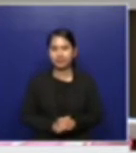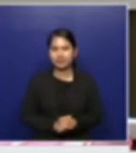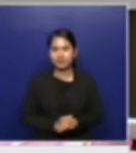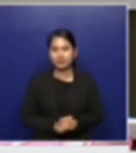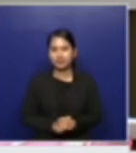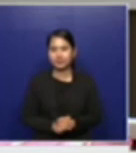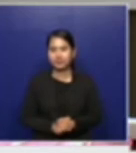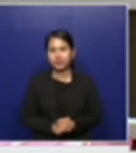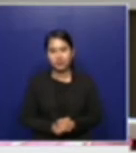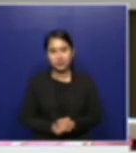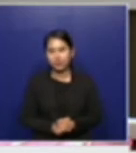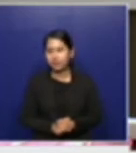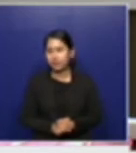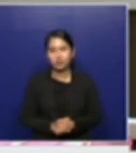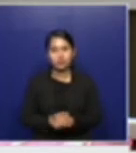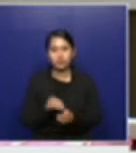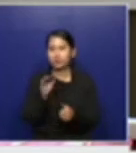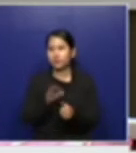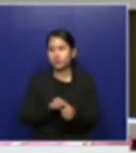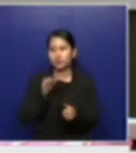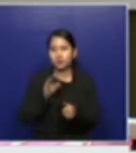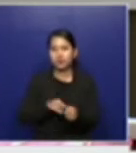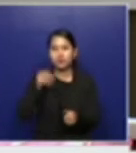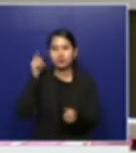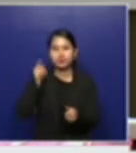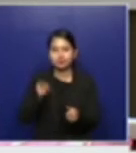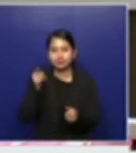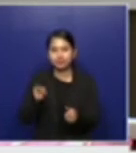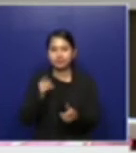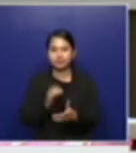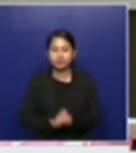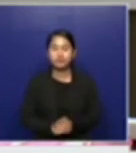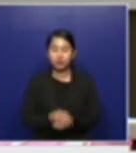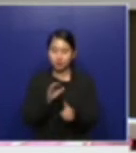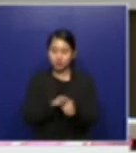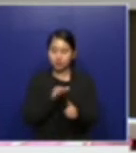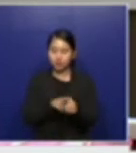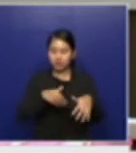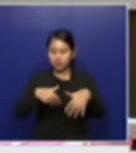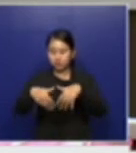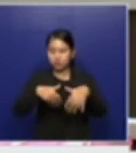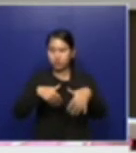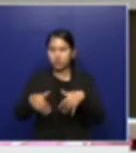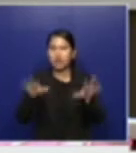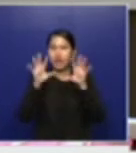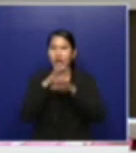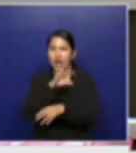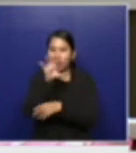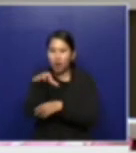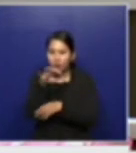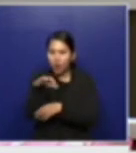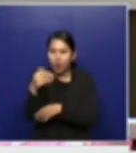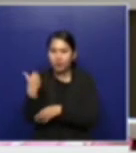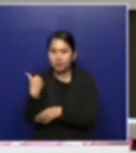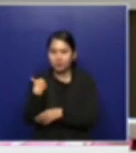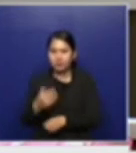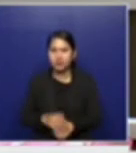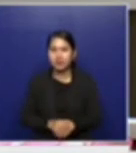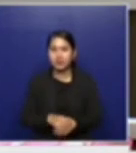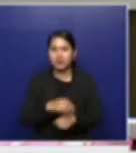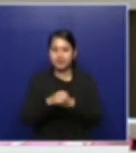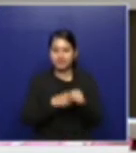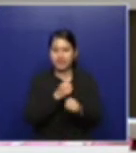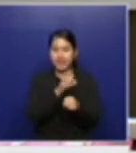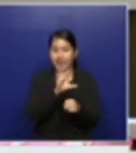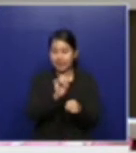เห็นใจจริงๆเห็นใจประเทศนี้เห็นใจประชาชนว่าแทบจะโดนต้มมาตั้งแต่หลังปี57จน